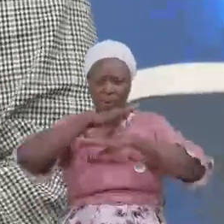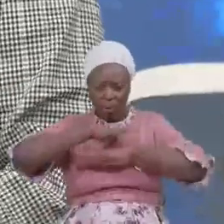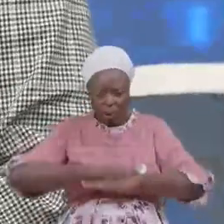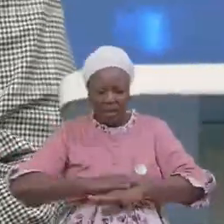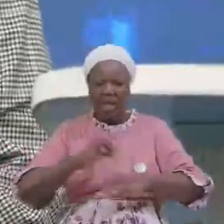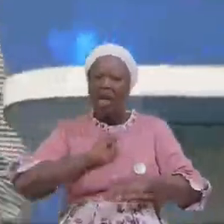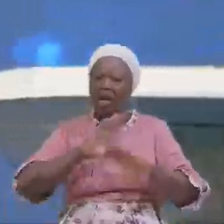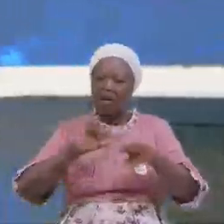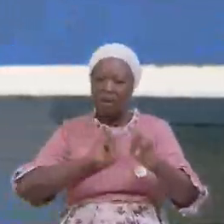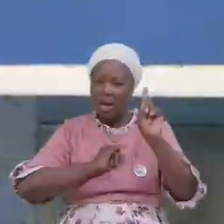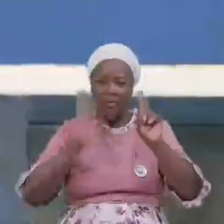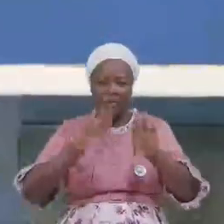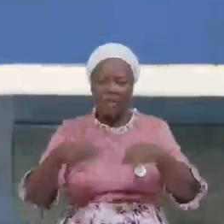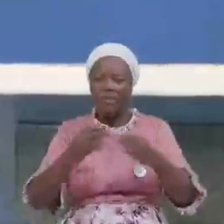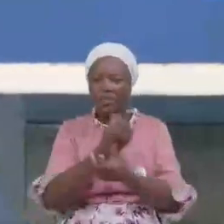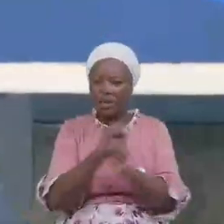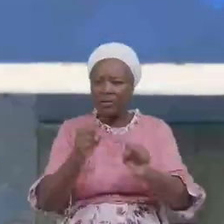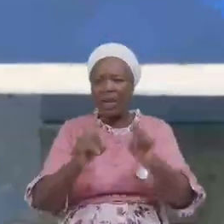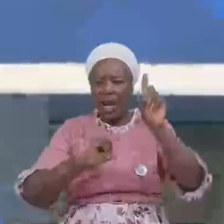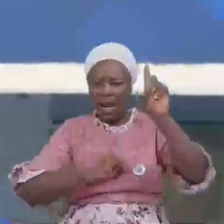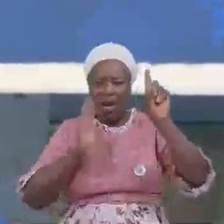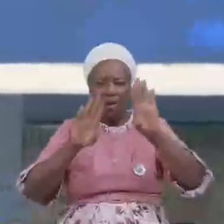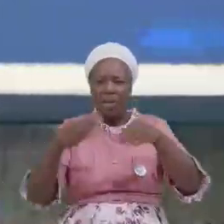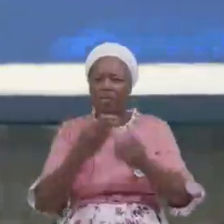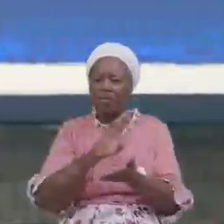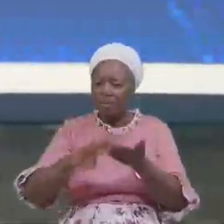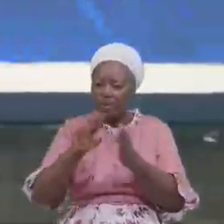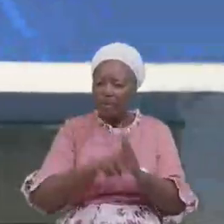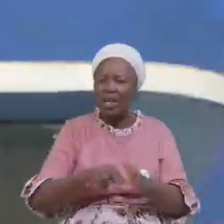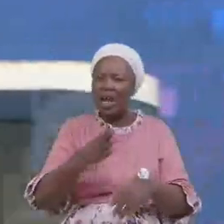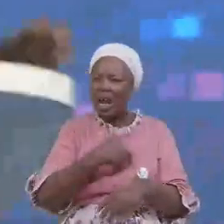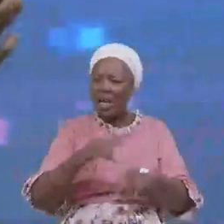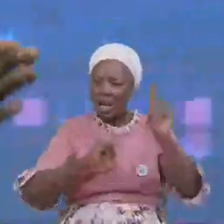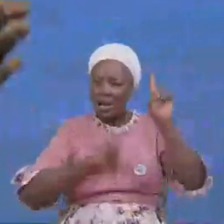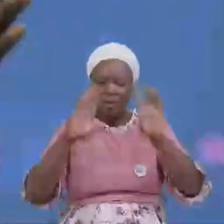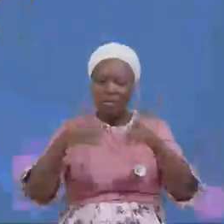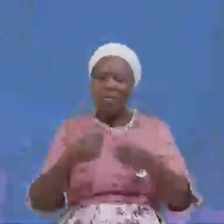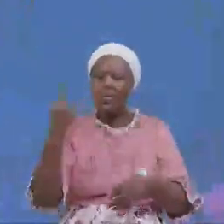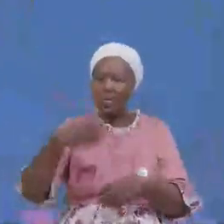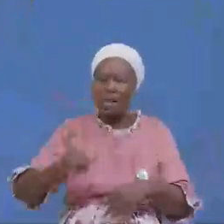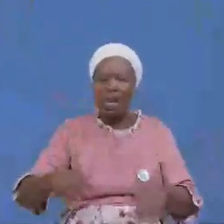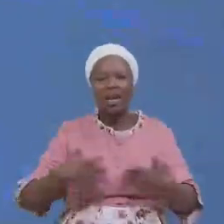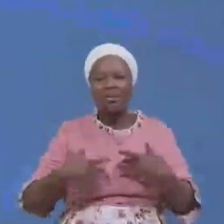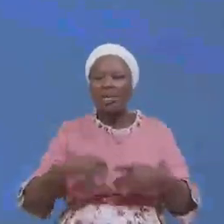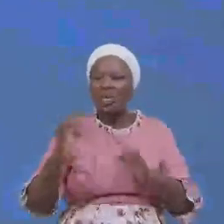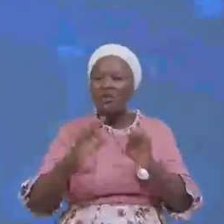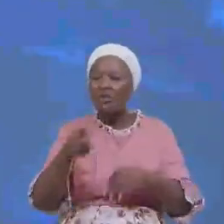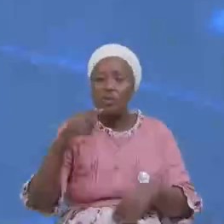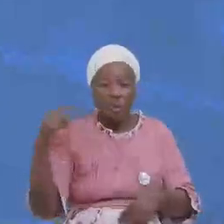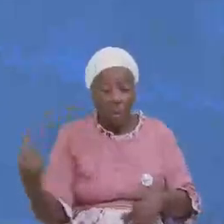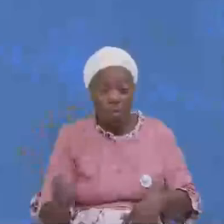le salut, je vous donnerai le pardon, je vous donnerai la vie éternelle. Si vous pouvez